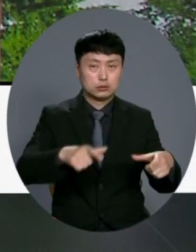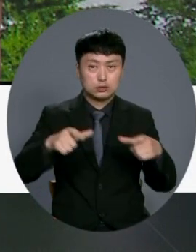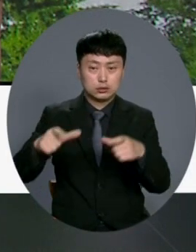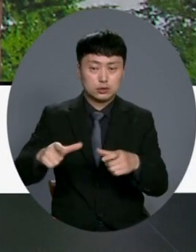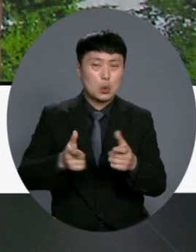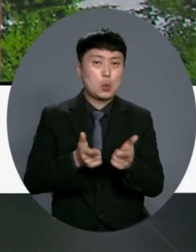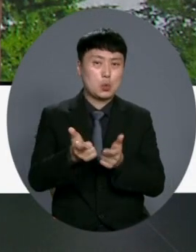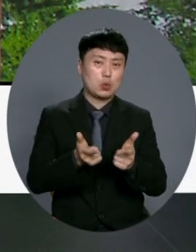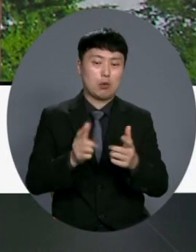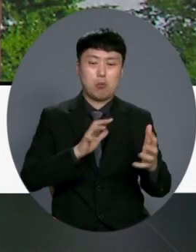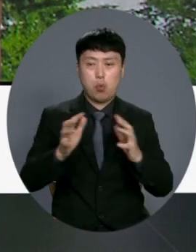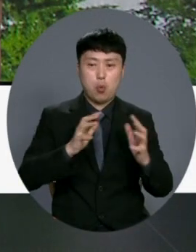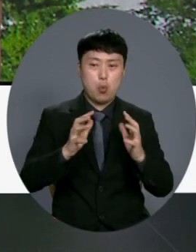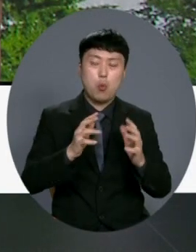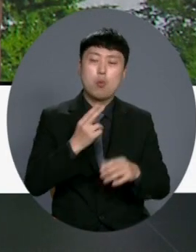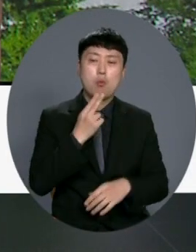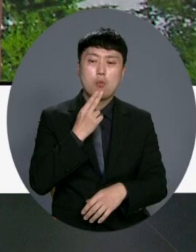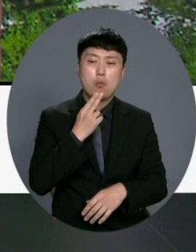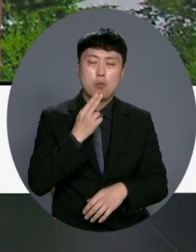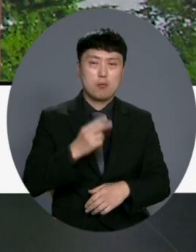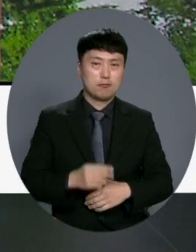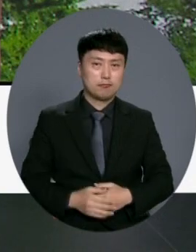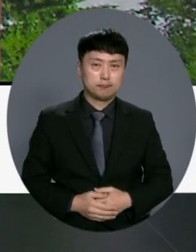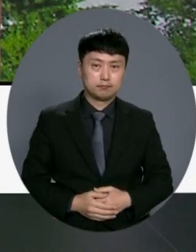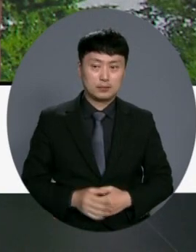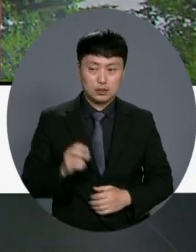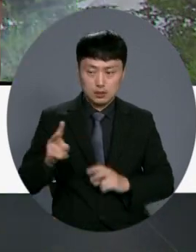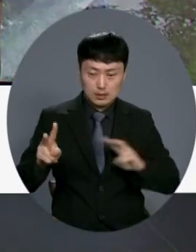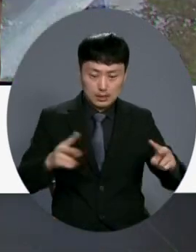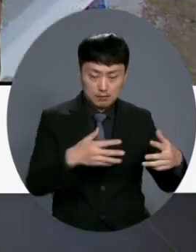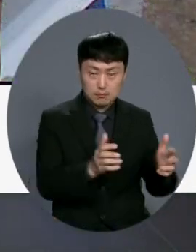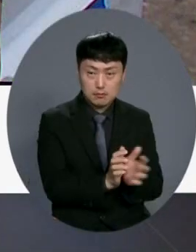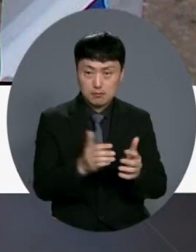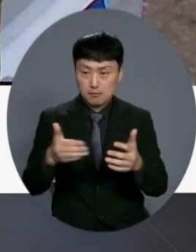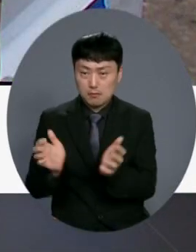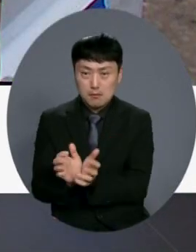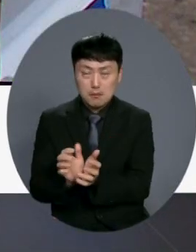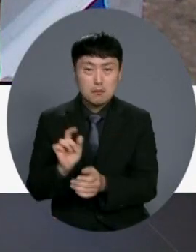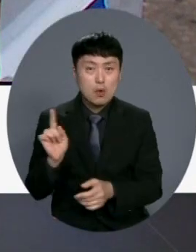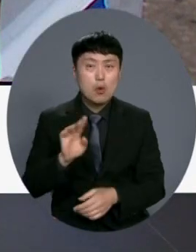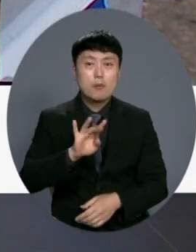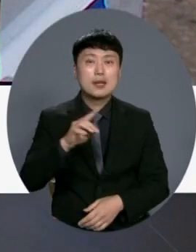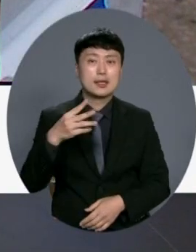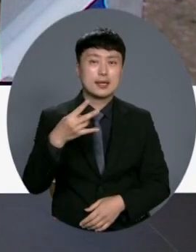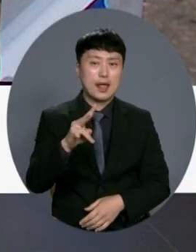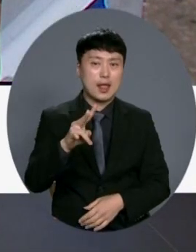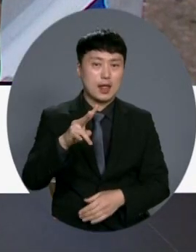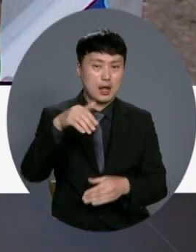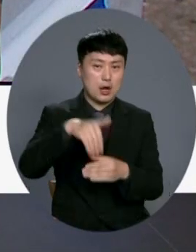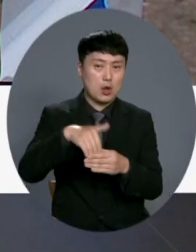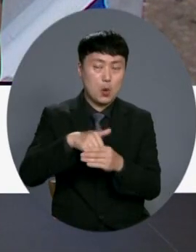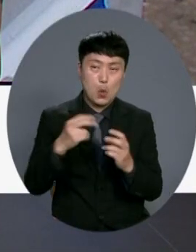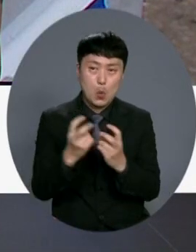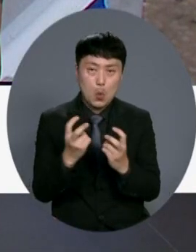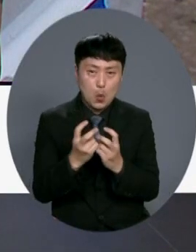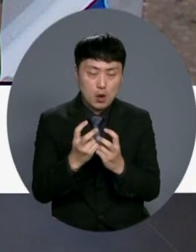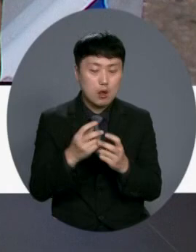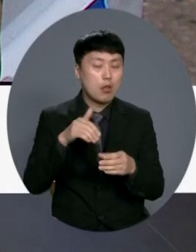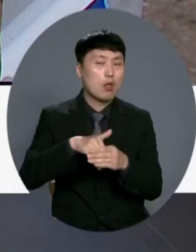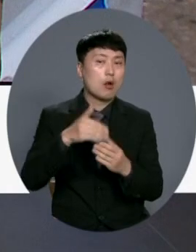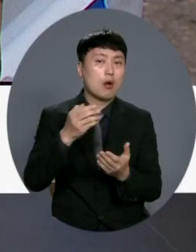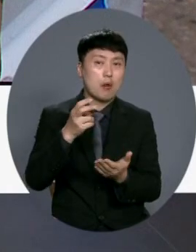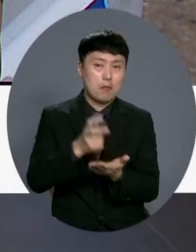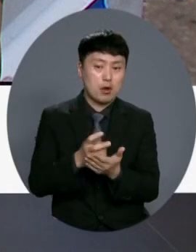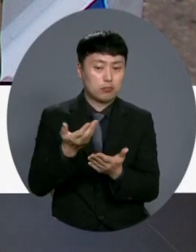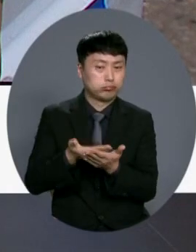할지 논의조차 진행되지 않고 있습니다 여야가 비례대표 의원을 어떻게 뽑을지 등 선거제도 개편에 합의점을